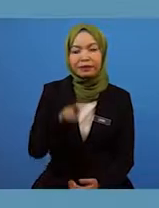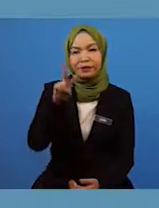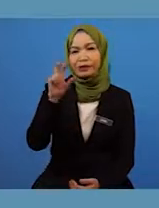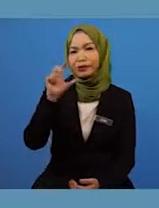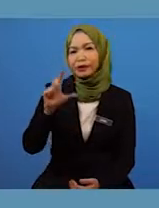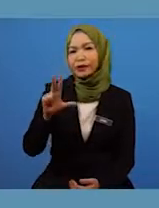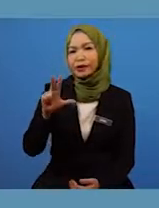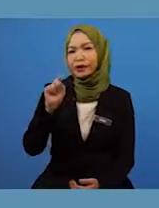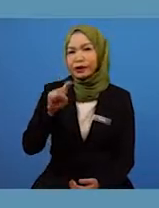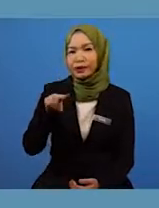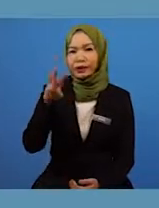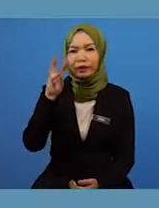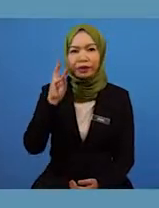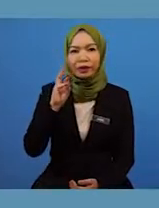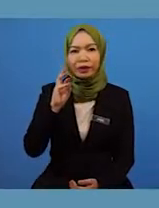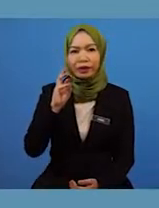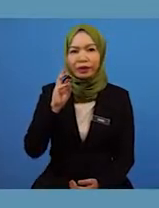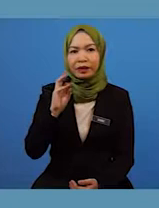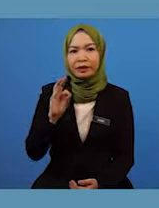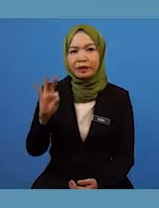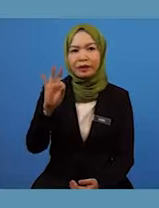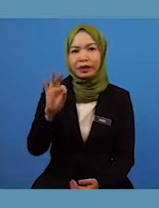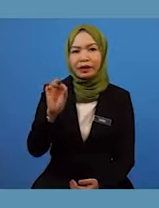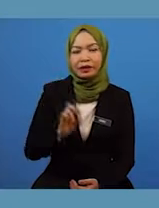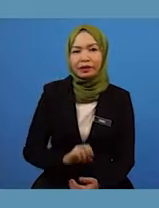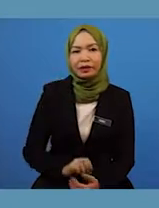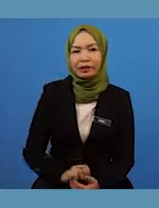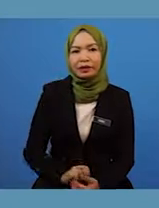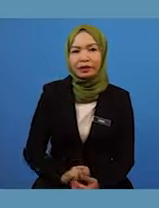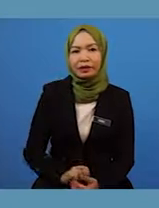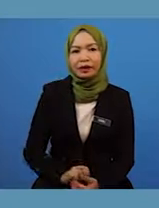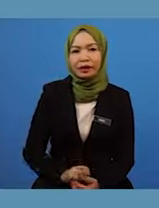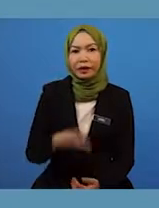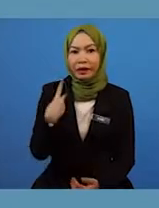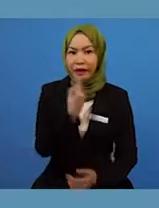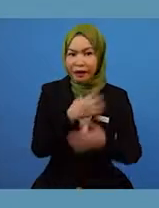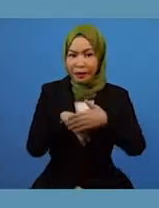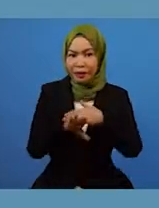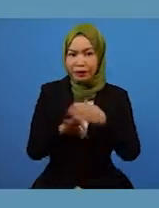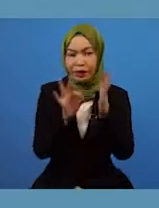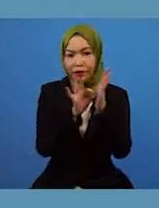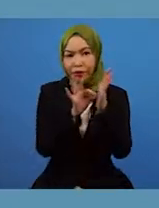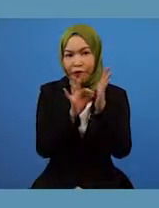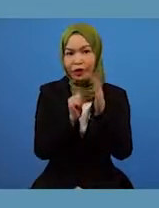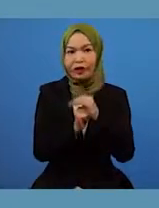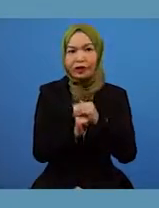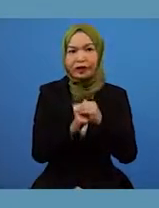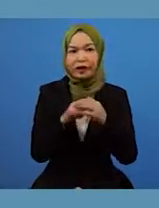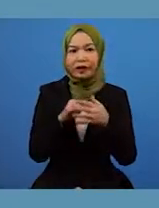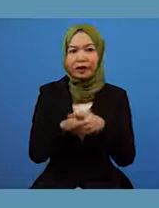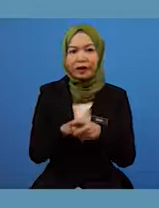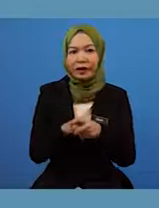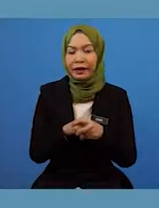23.9 darjah Celsius. Jadi, kita masukkan nombor-nombor ini dalam formula MC theta. Kita